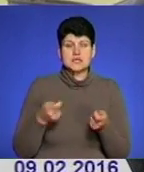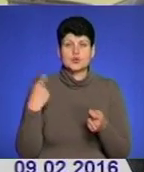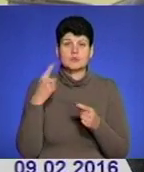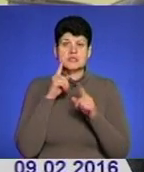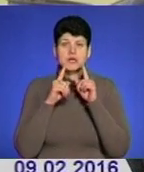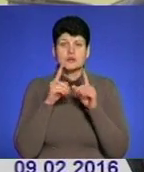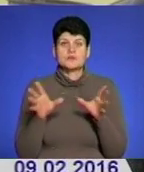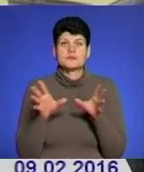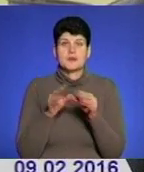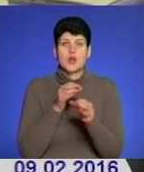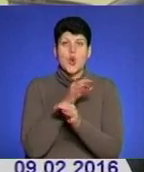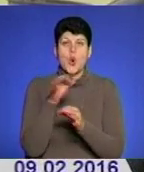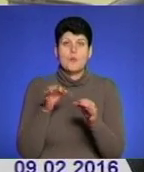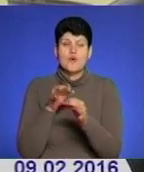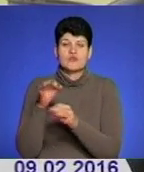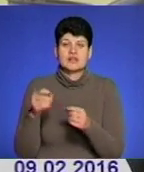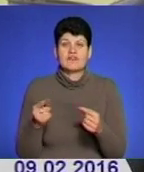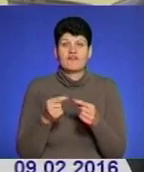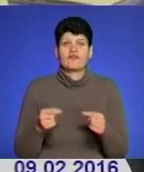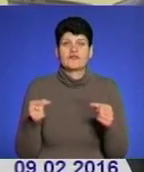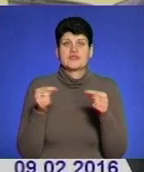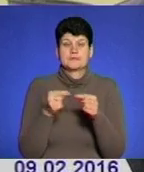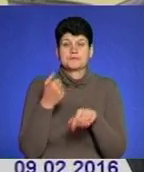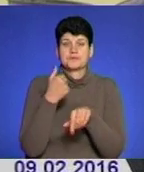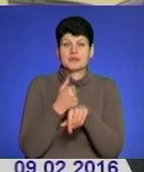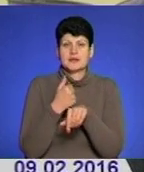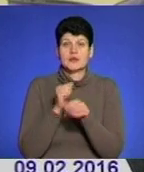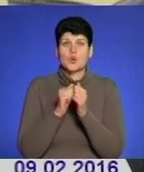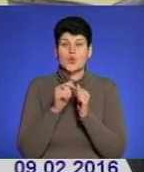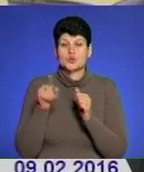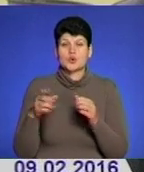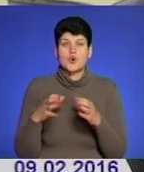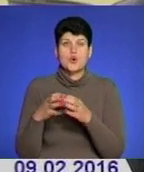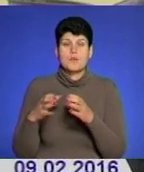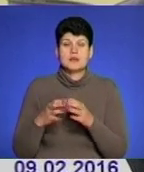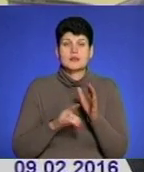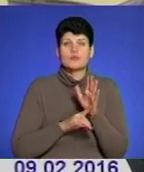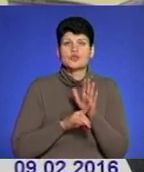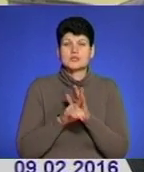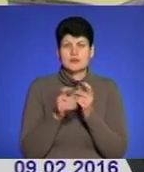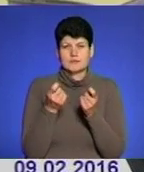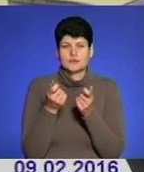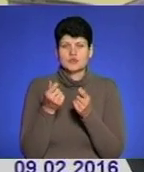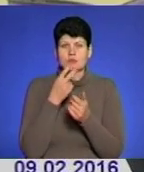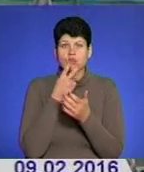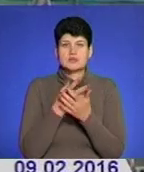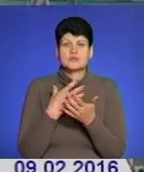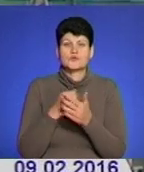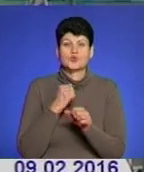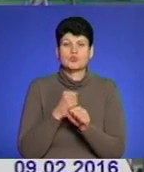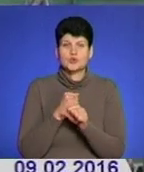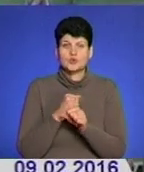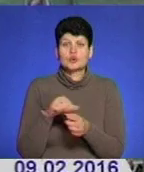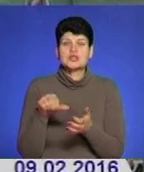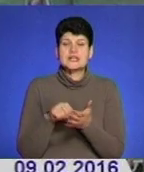спільно обговорили, визначилися з пріоритетами кожної громади і починали потихеньку показувати свою роботу.